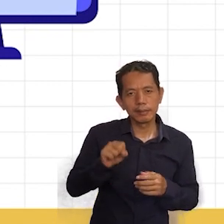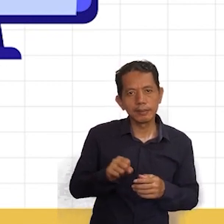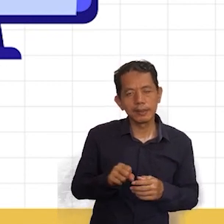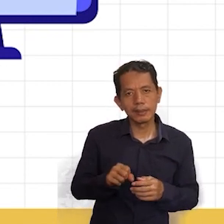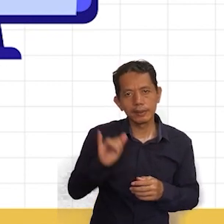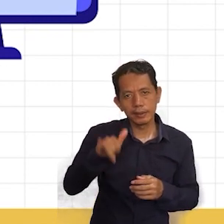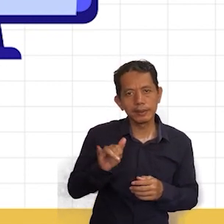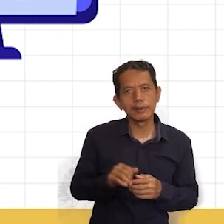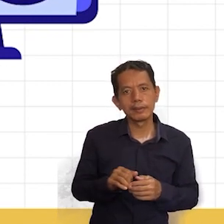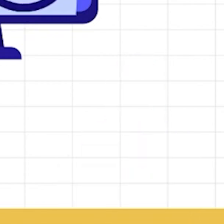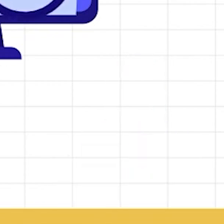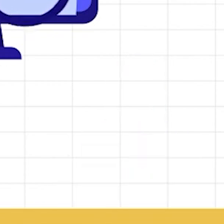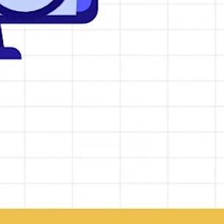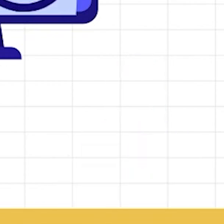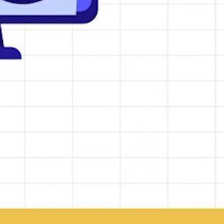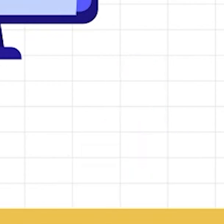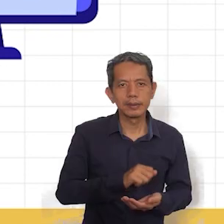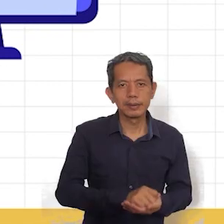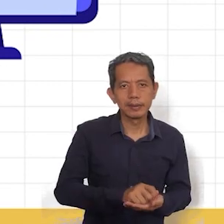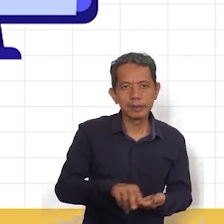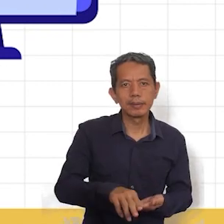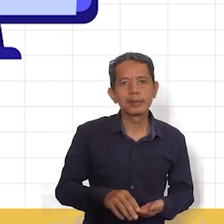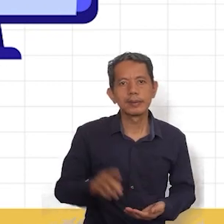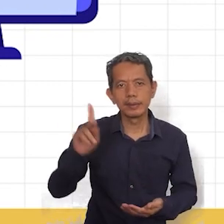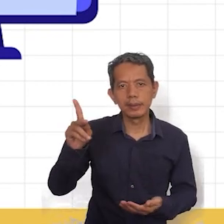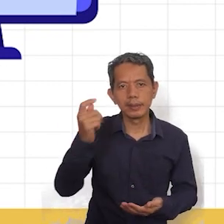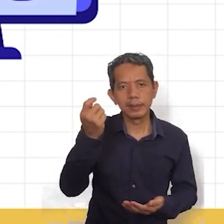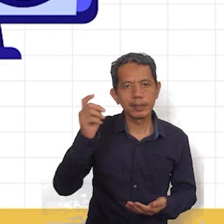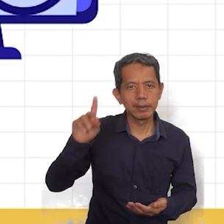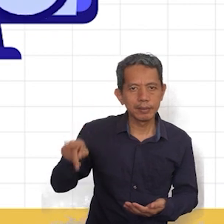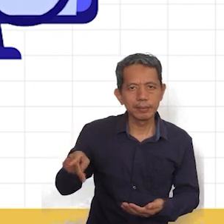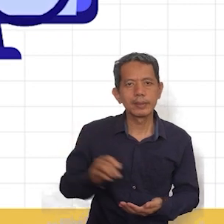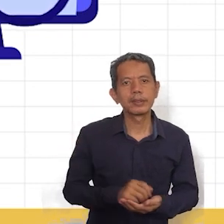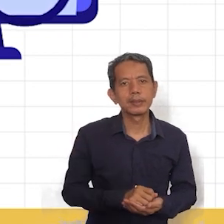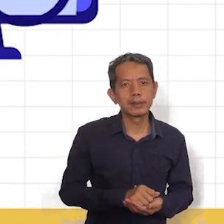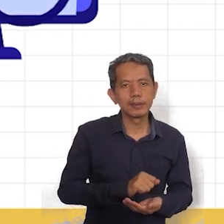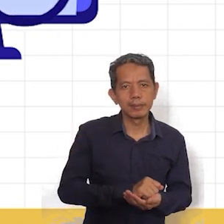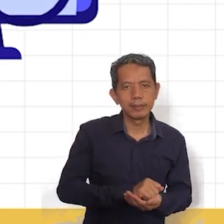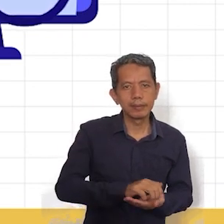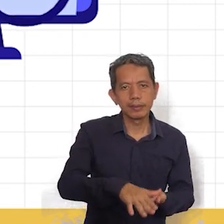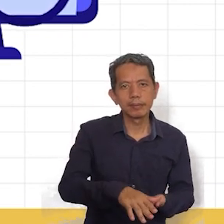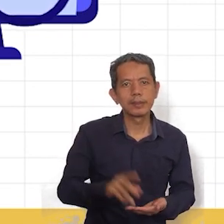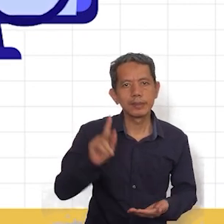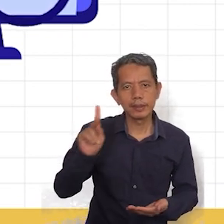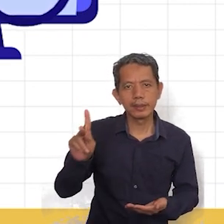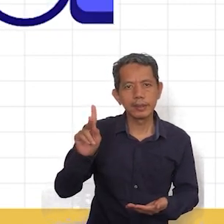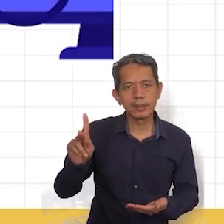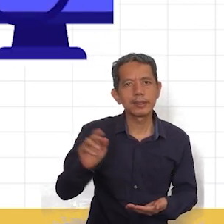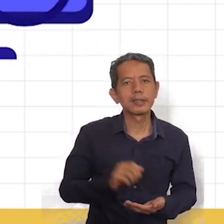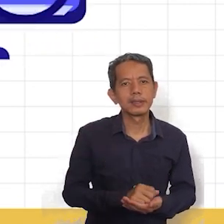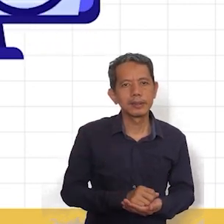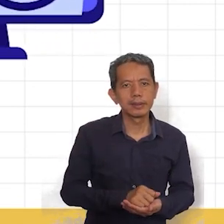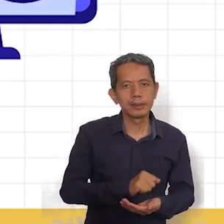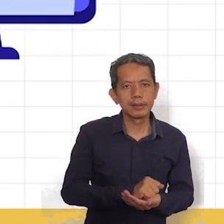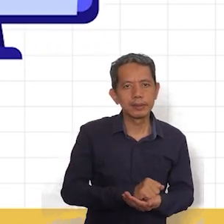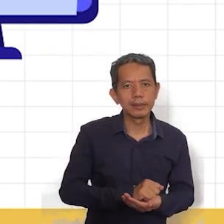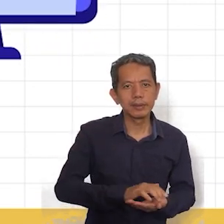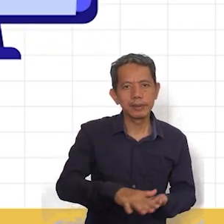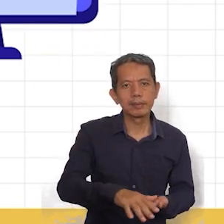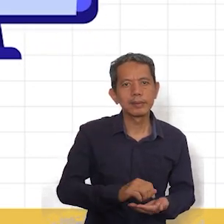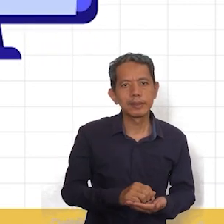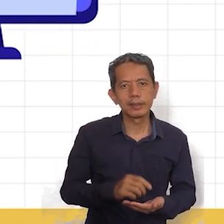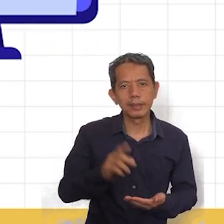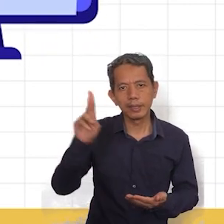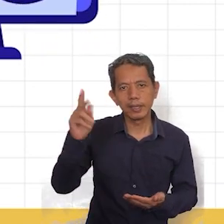sebagai berikut: fotokopi kartu tanda penduduk, fotokopi kartu keluarga,